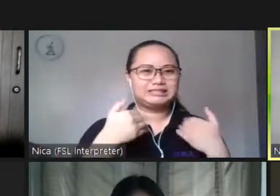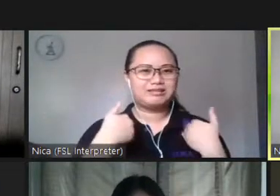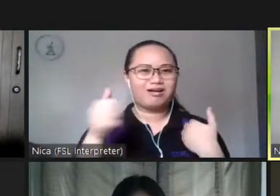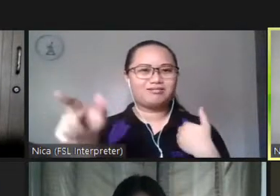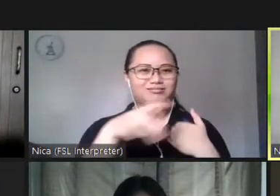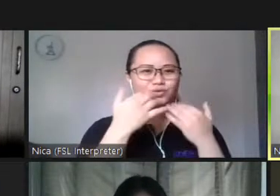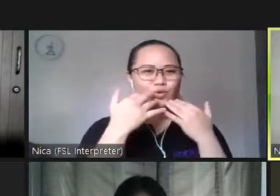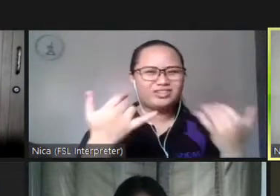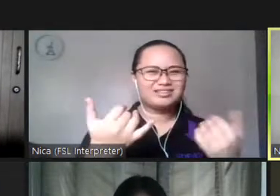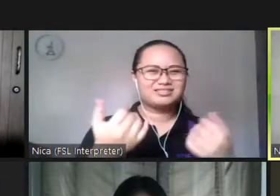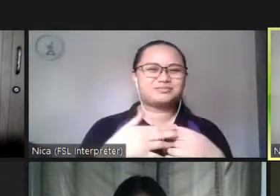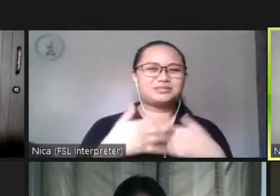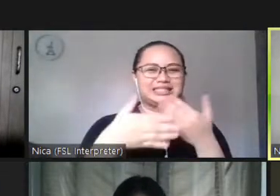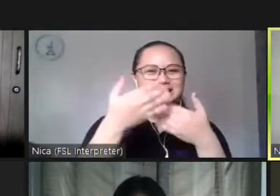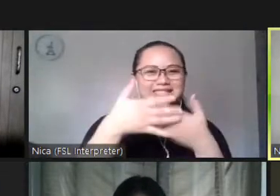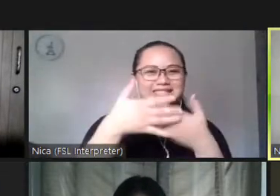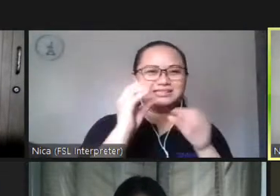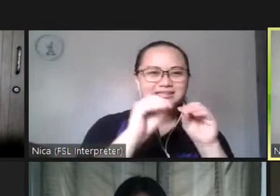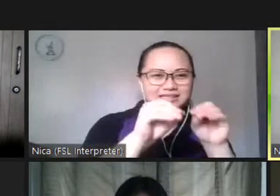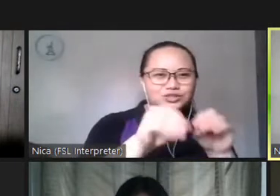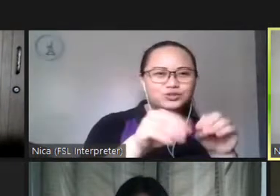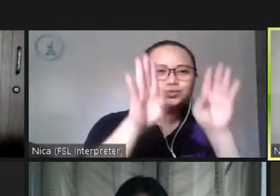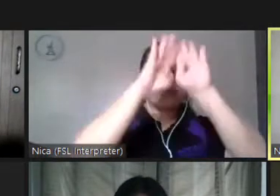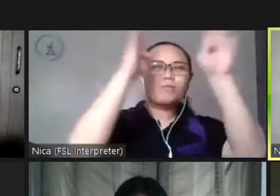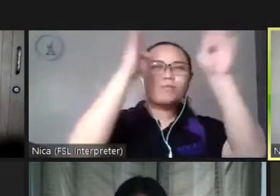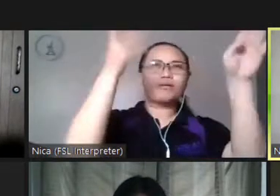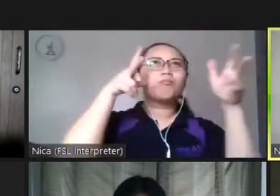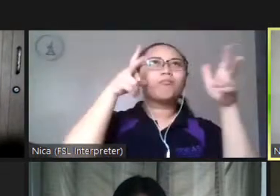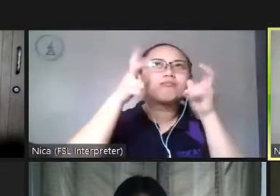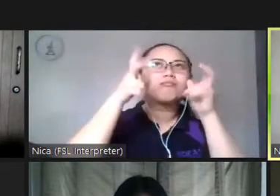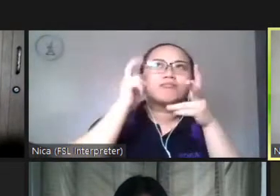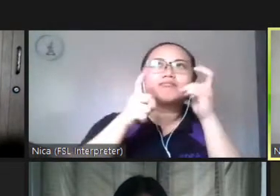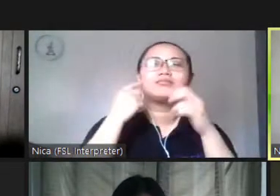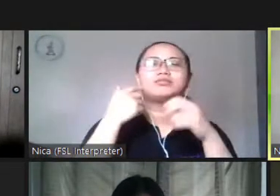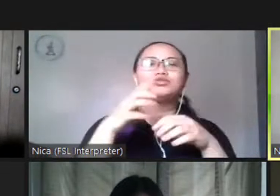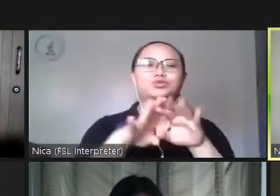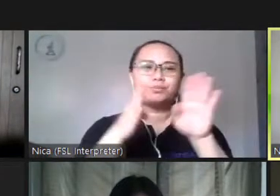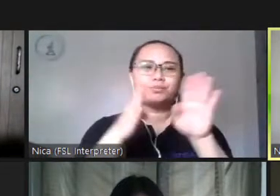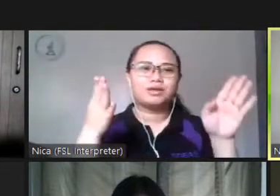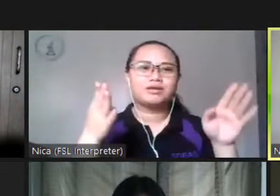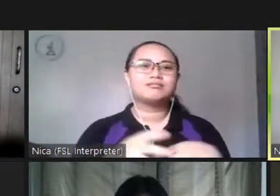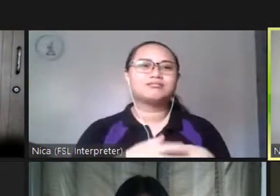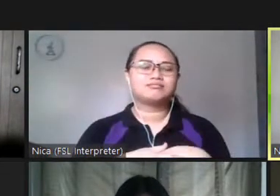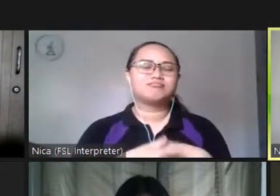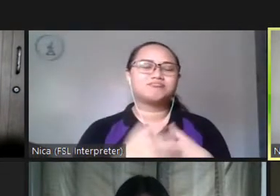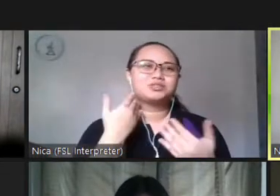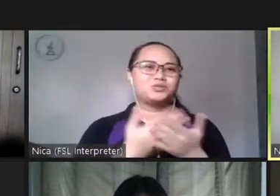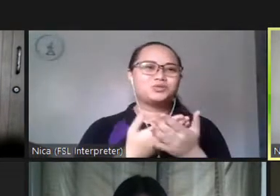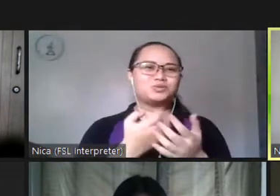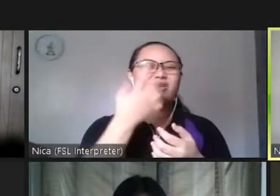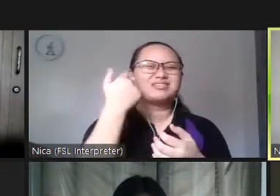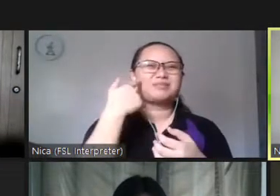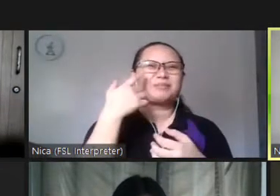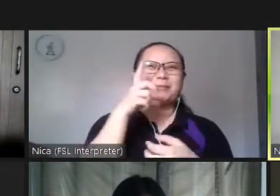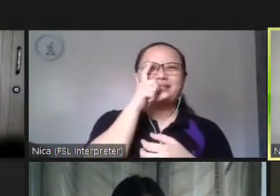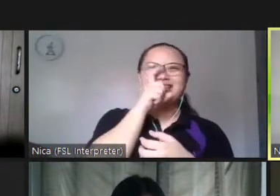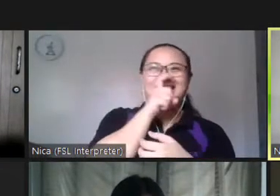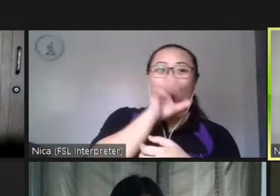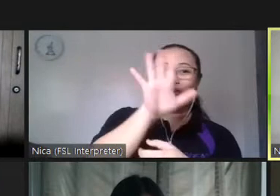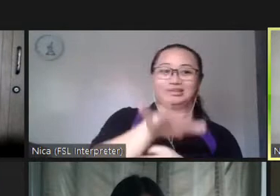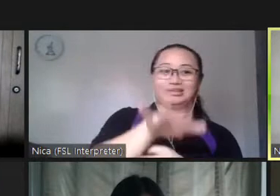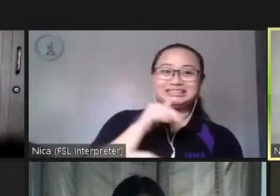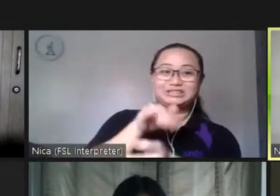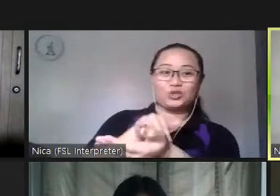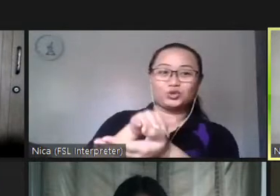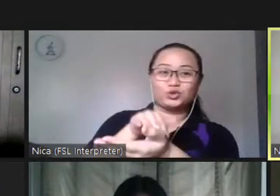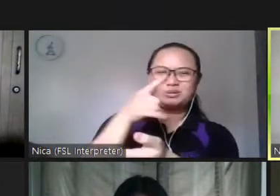turuan, mas open pa to learning. Hindi naman sa pero minsan pag medyo older doctor na, siguro kasi specialist na or marami nang